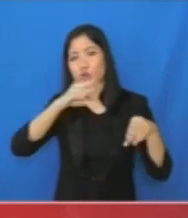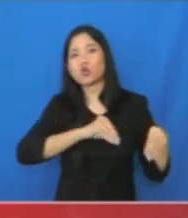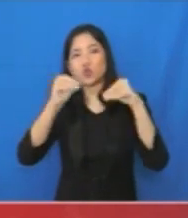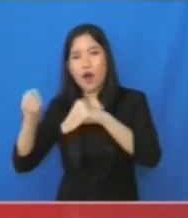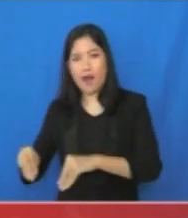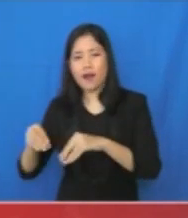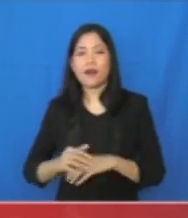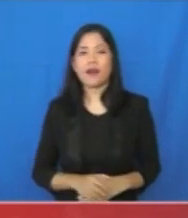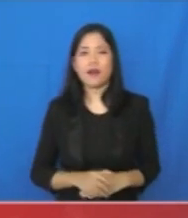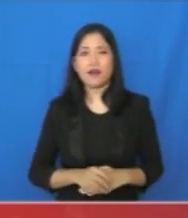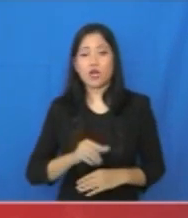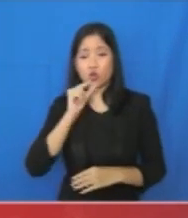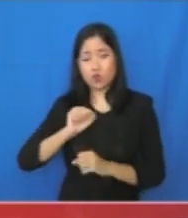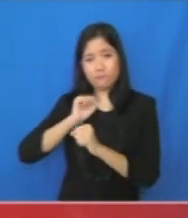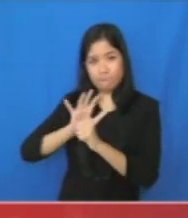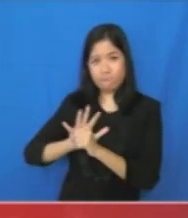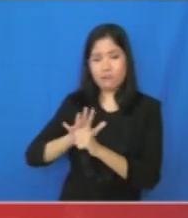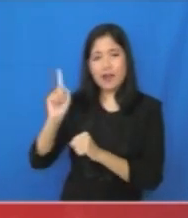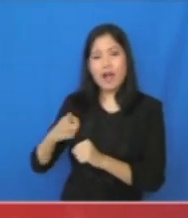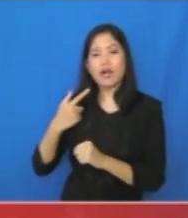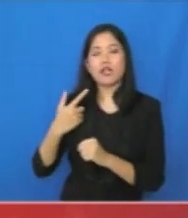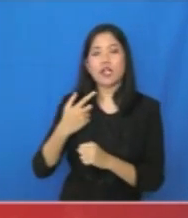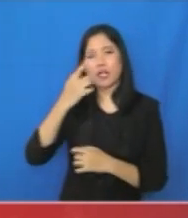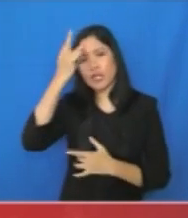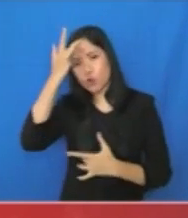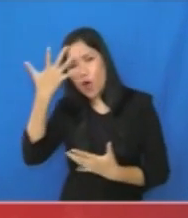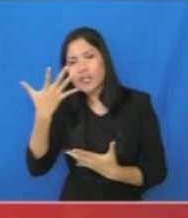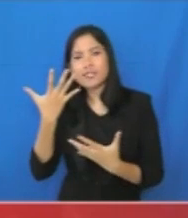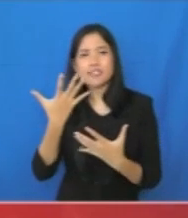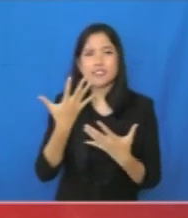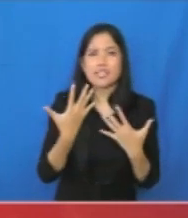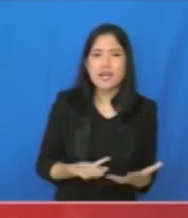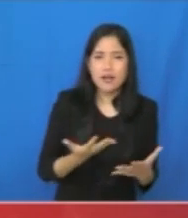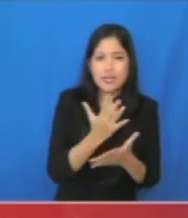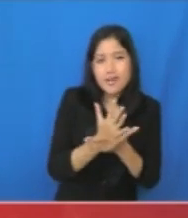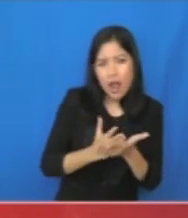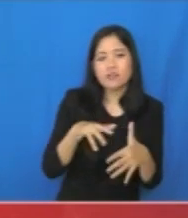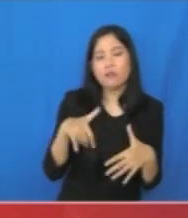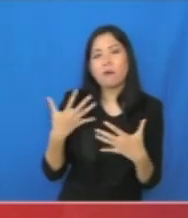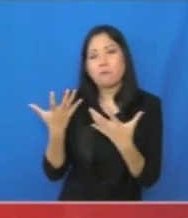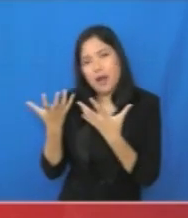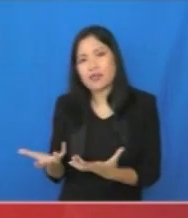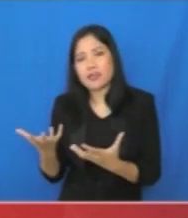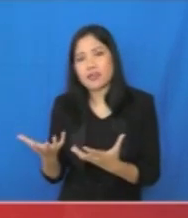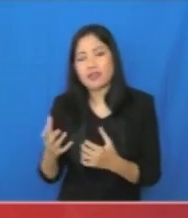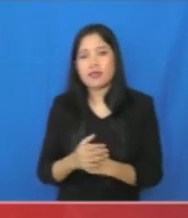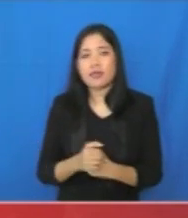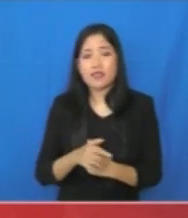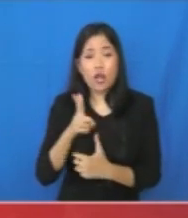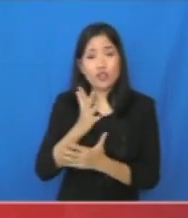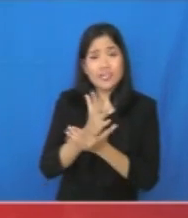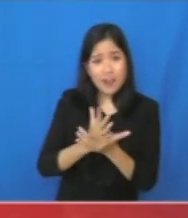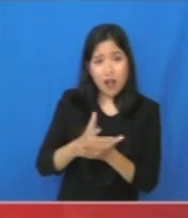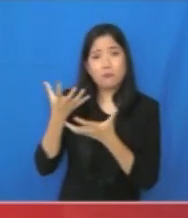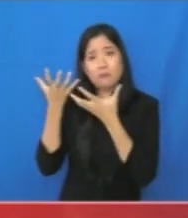kasus konflik 19 dengan keluhan sedang berat dengan keluhan sedang berat yang